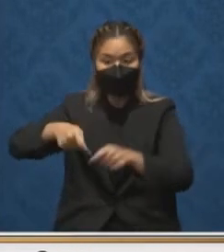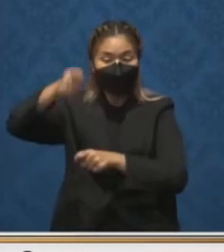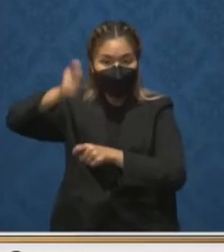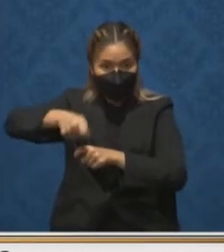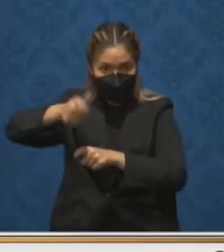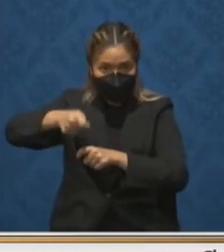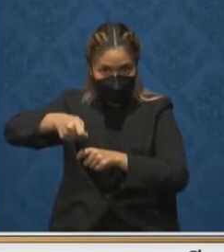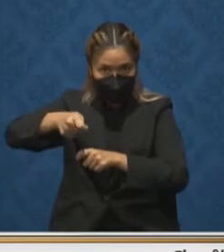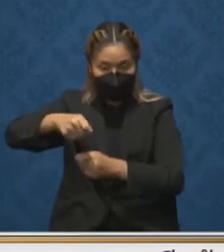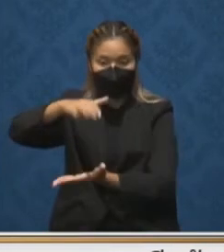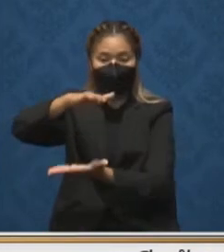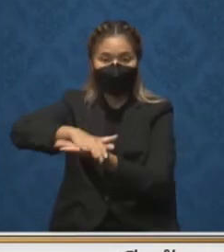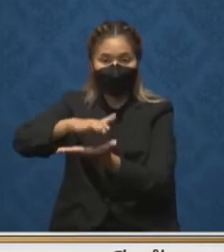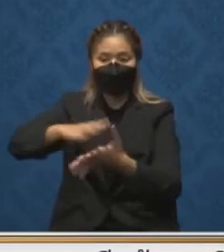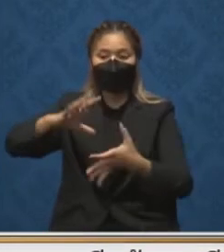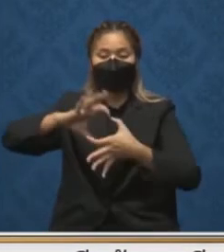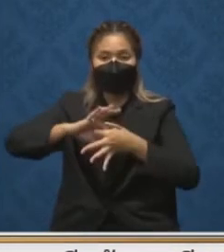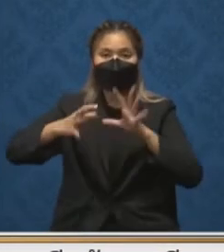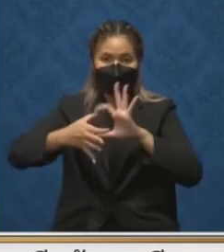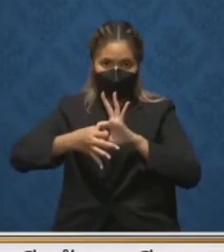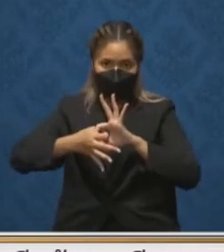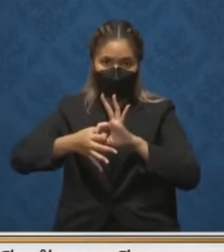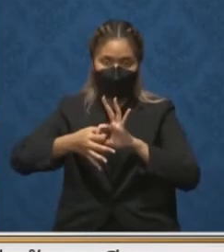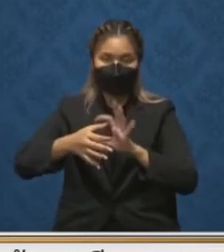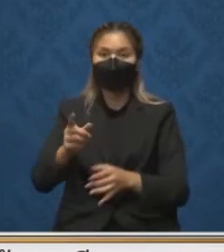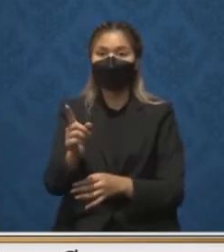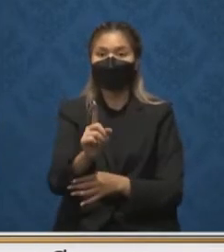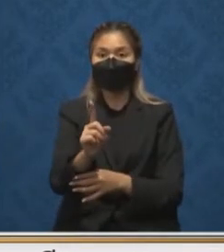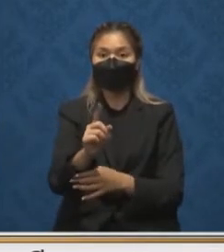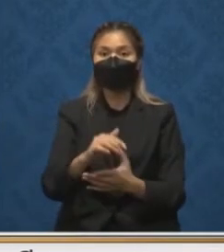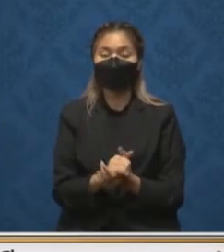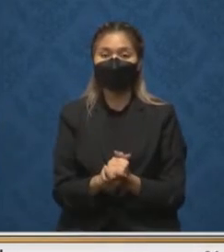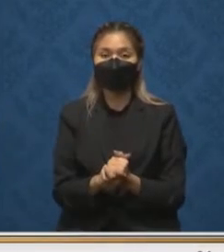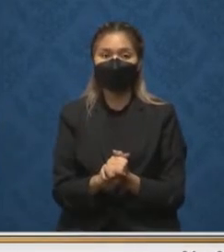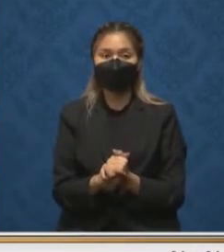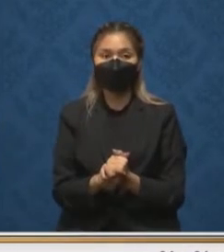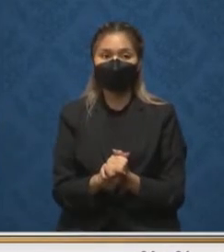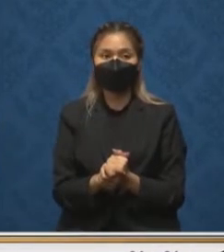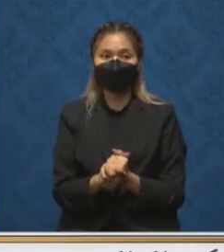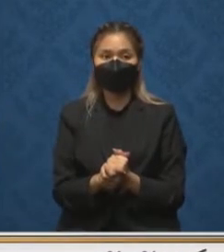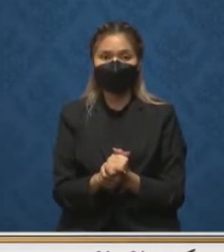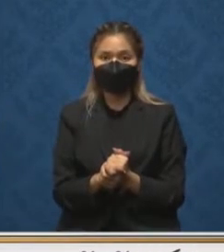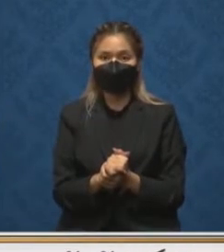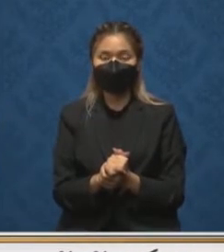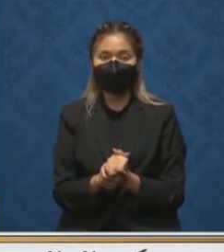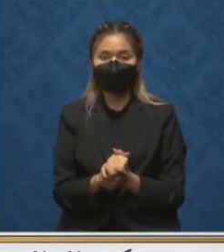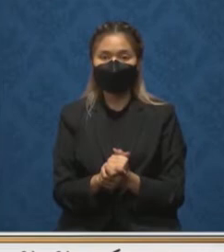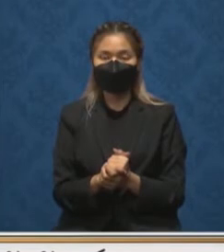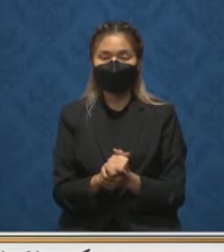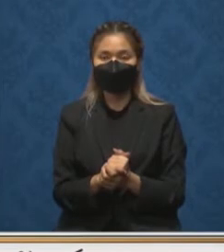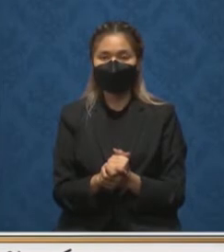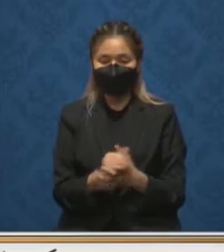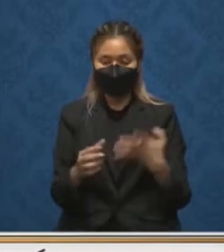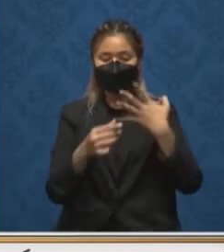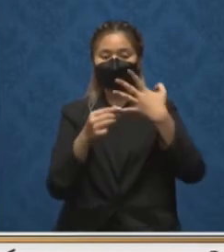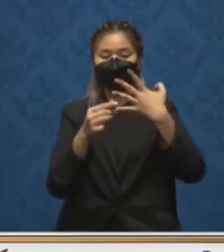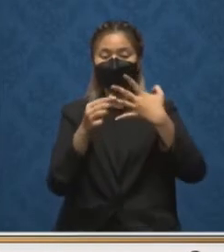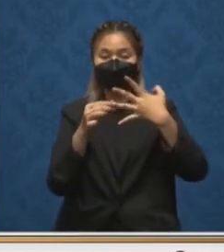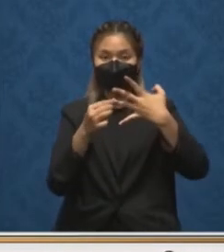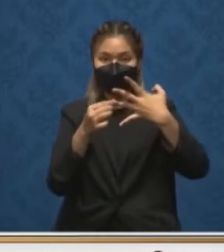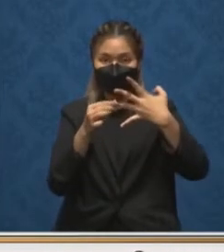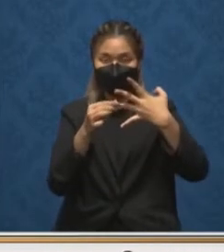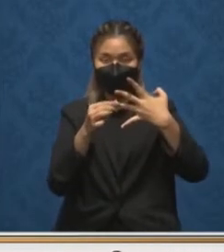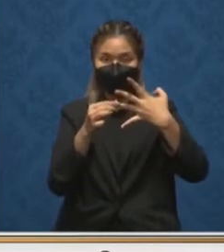าความเป็นไปได้แล้วพบความเหมาะสมและก็ขอให้เหลือแต่จังหวัดจะหาพื้นที่เท่านั้นเองนะครับเรื่องที่3